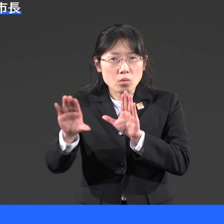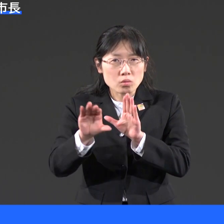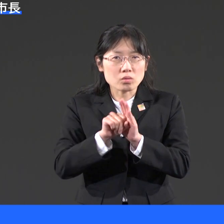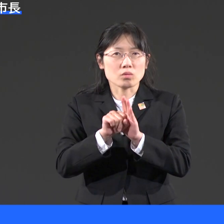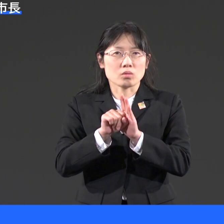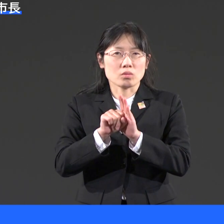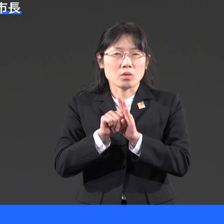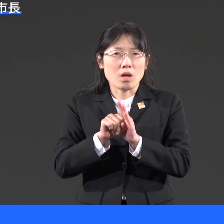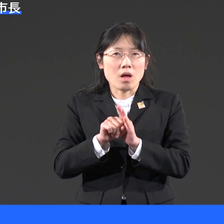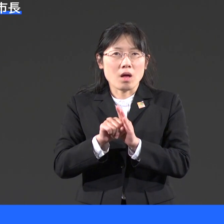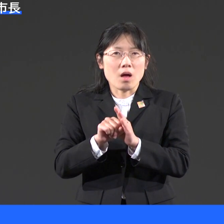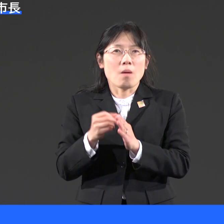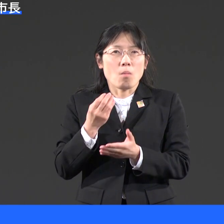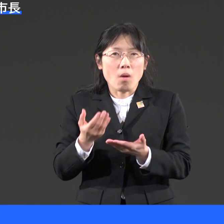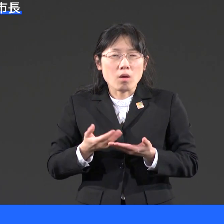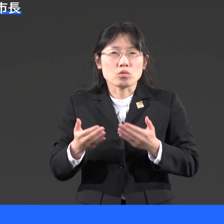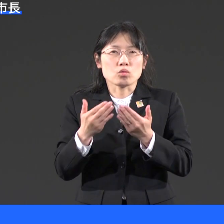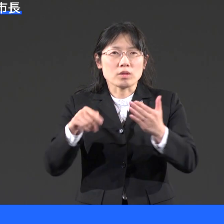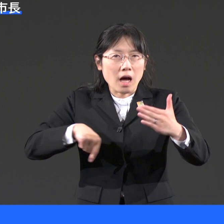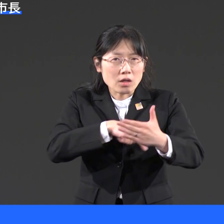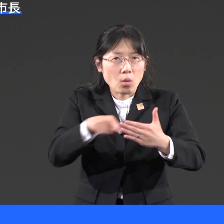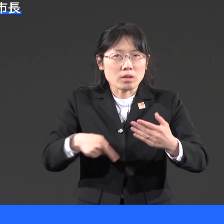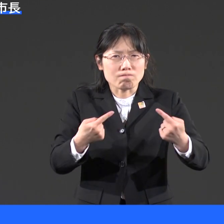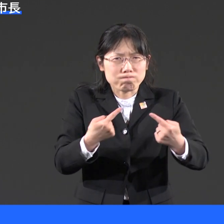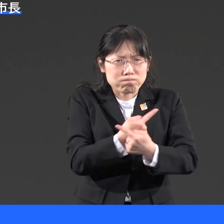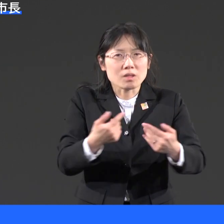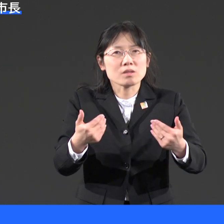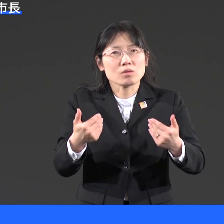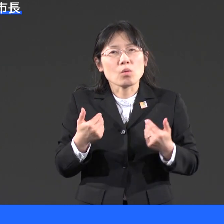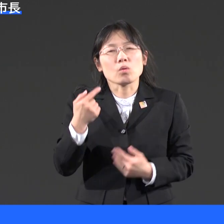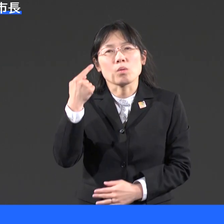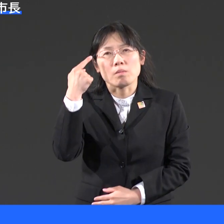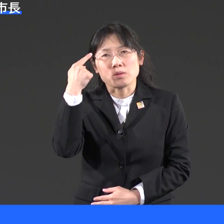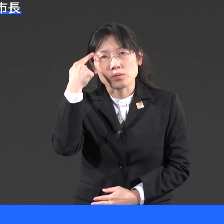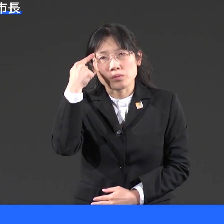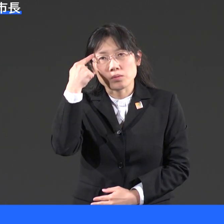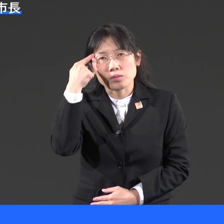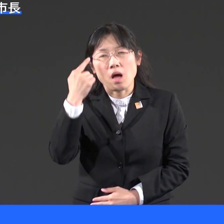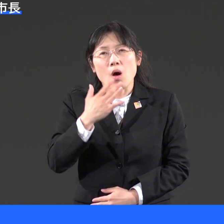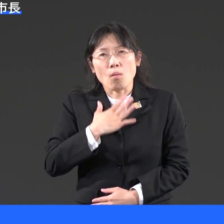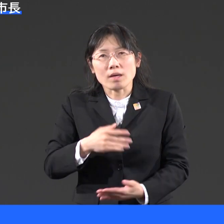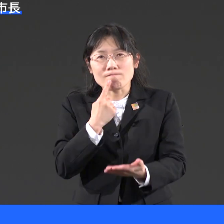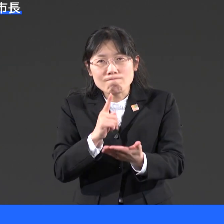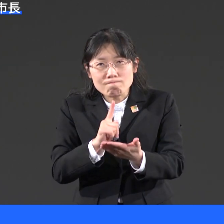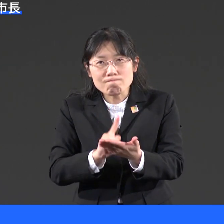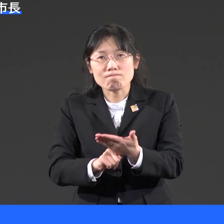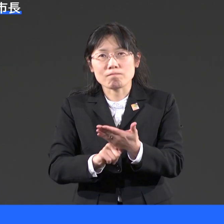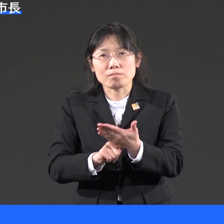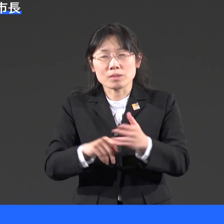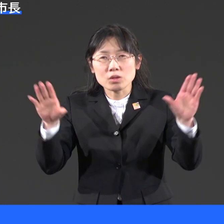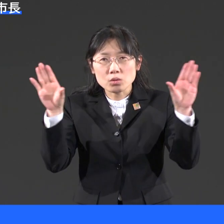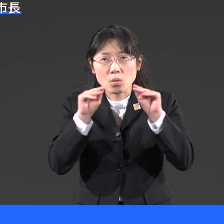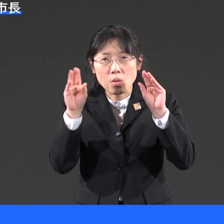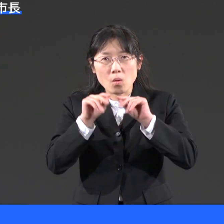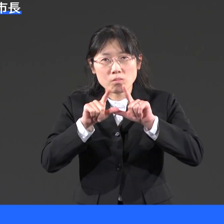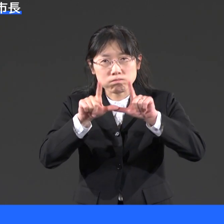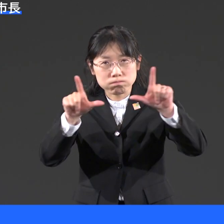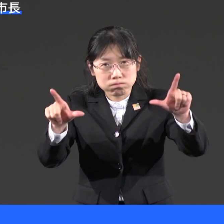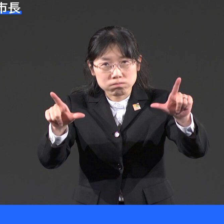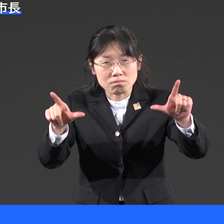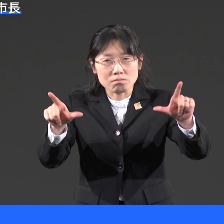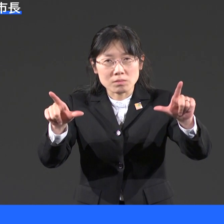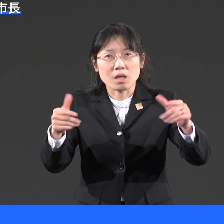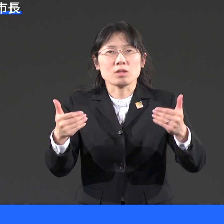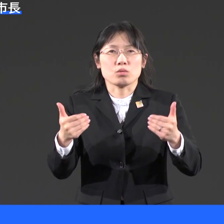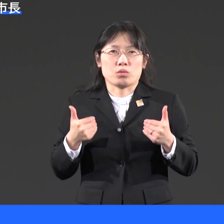り内容にしていかなければいけないというふうに思っておりますし、やっぱそのことが分かりやすい情報でなければいけないと、このように